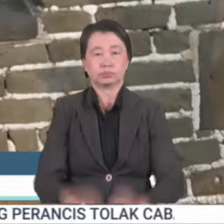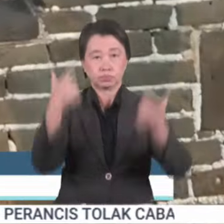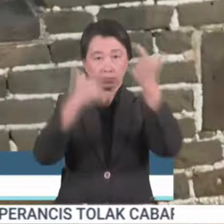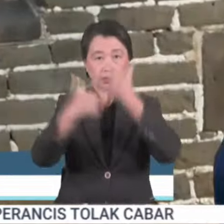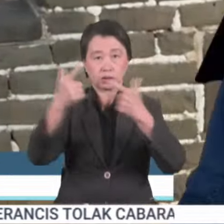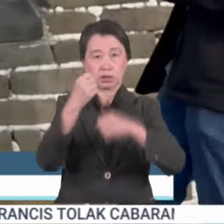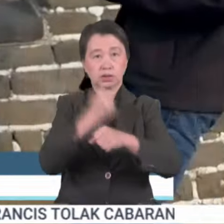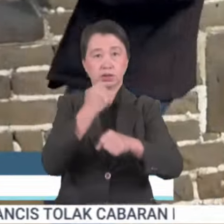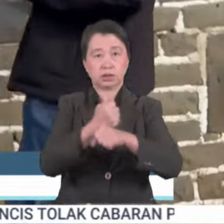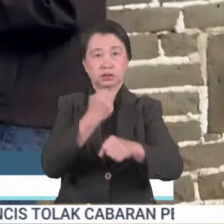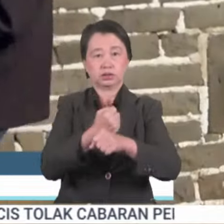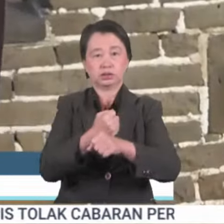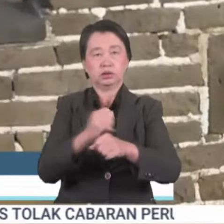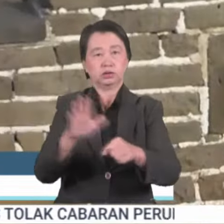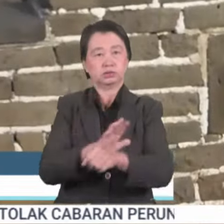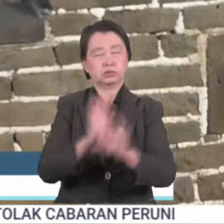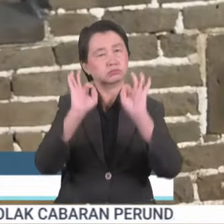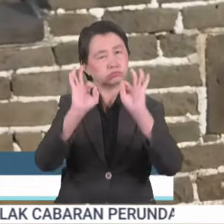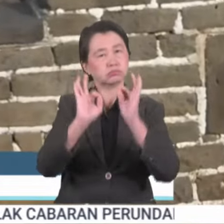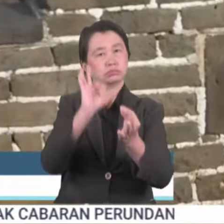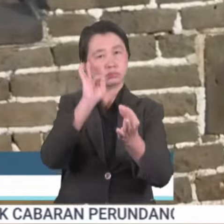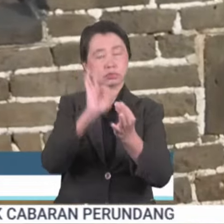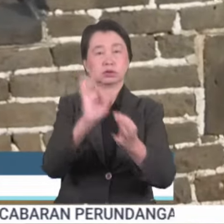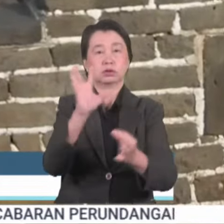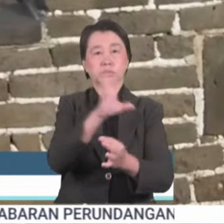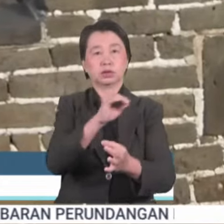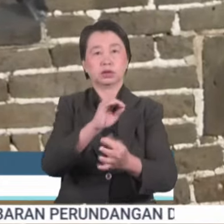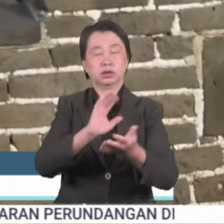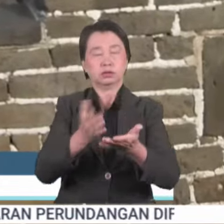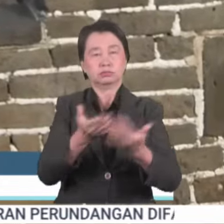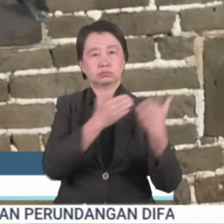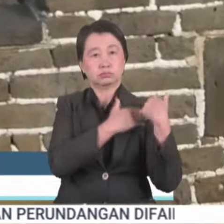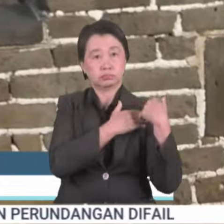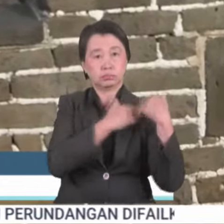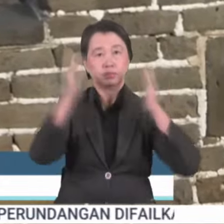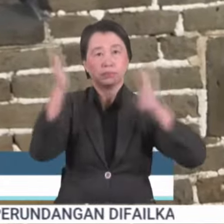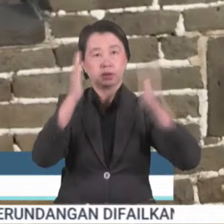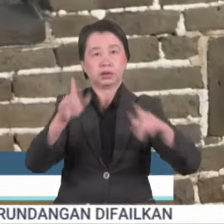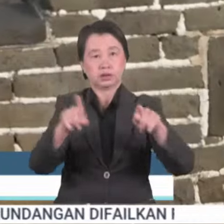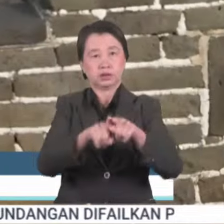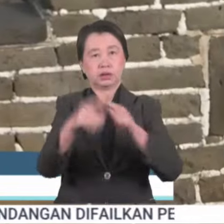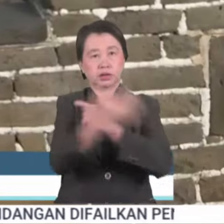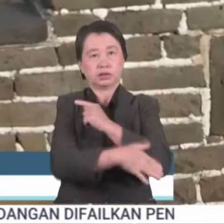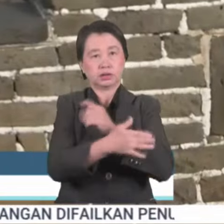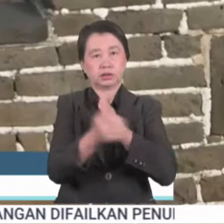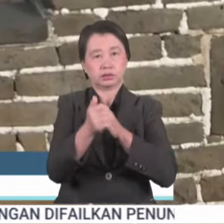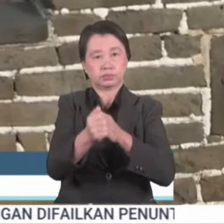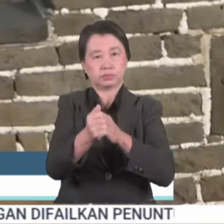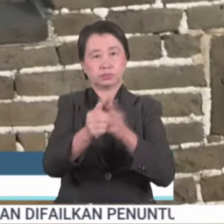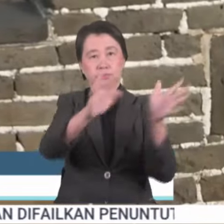Lawatan kerja kali ini juga cukup signifikan sekaligus mengangkat peranan Malaysia selaku negara